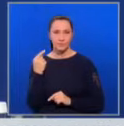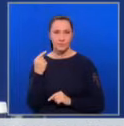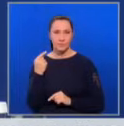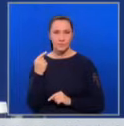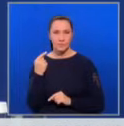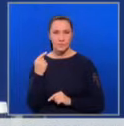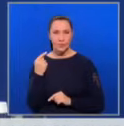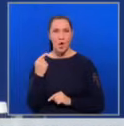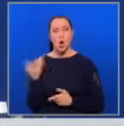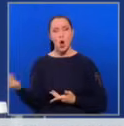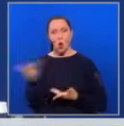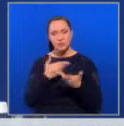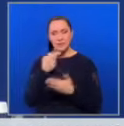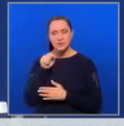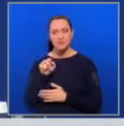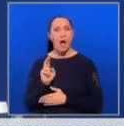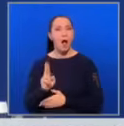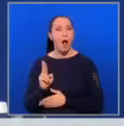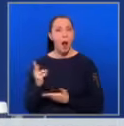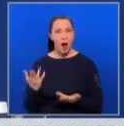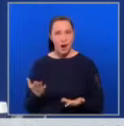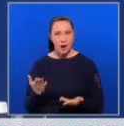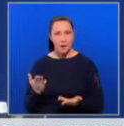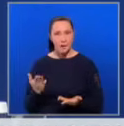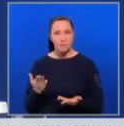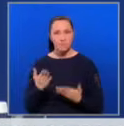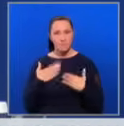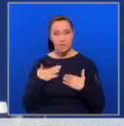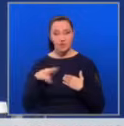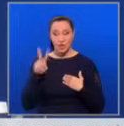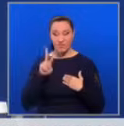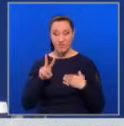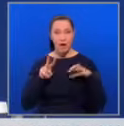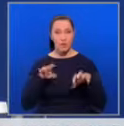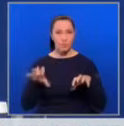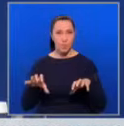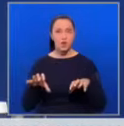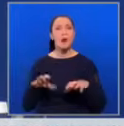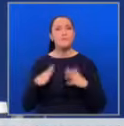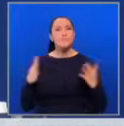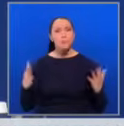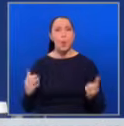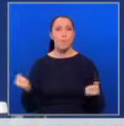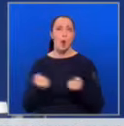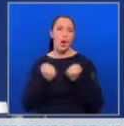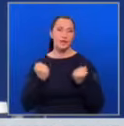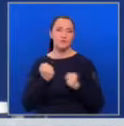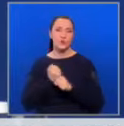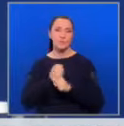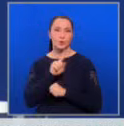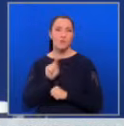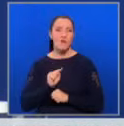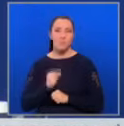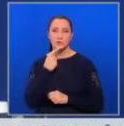а обсъдихме за това как нашите два отбора много по-активно да работят по